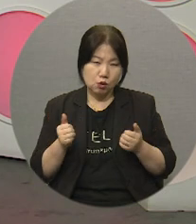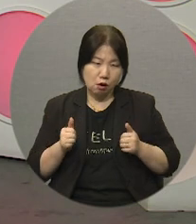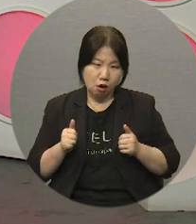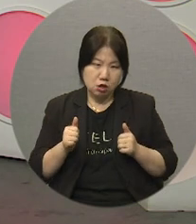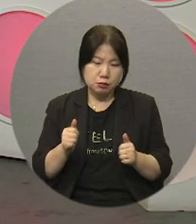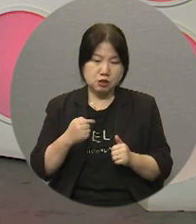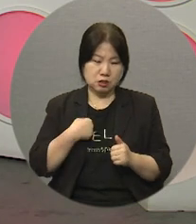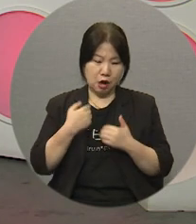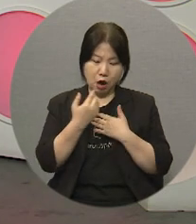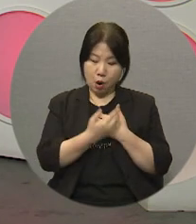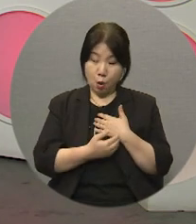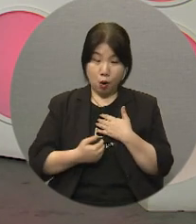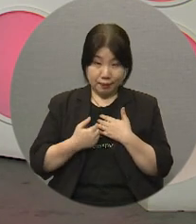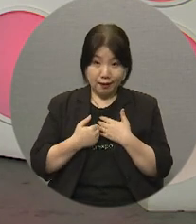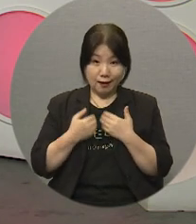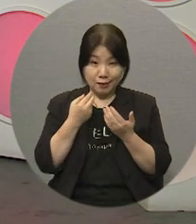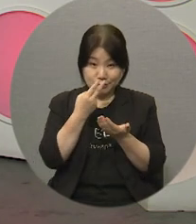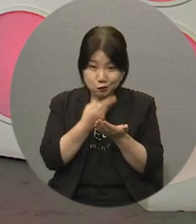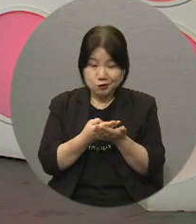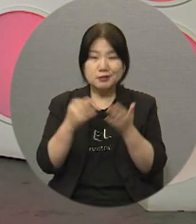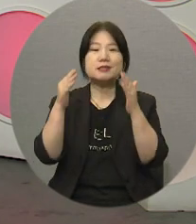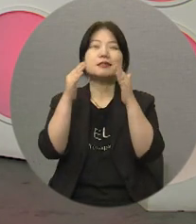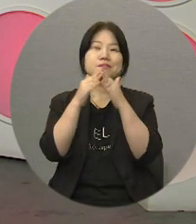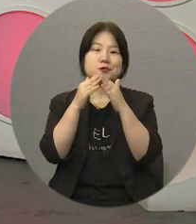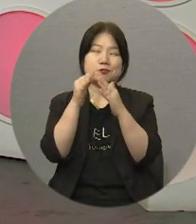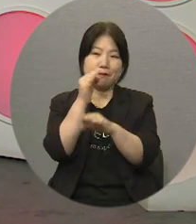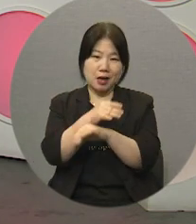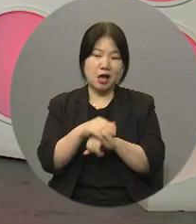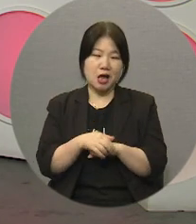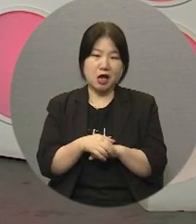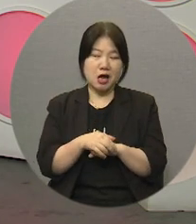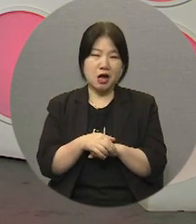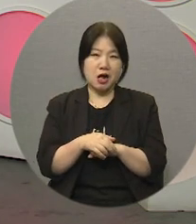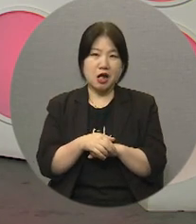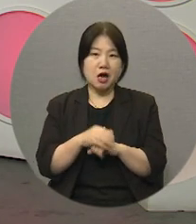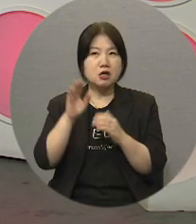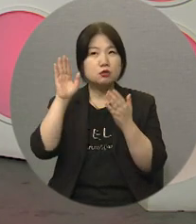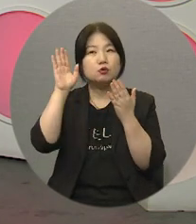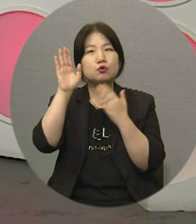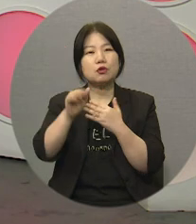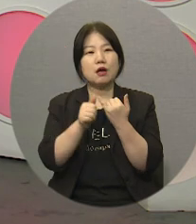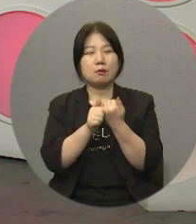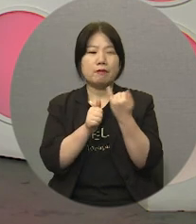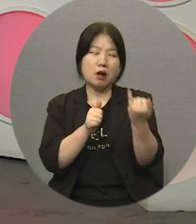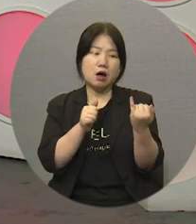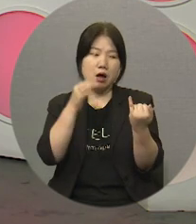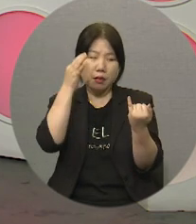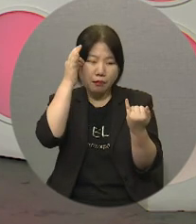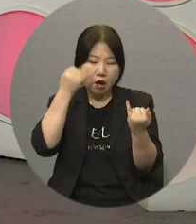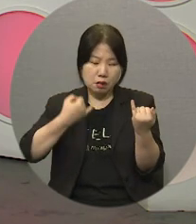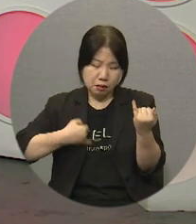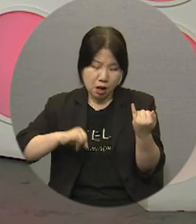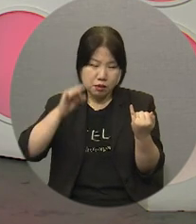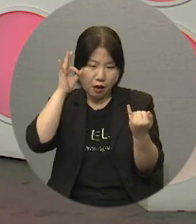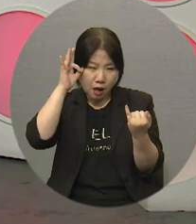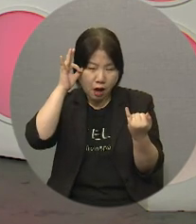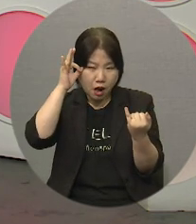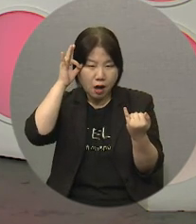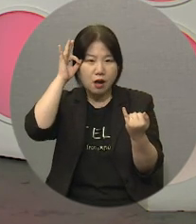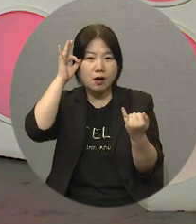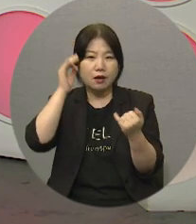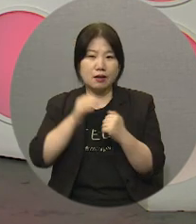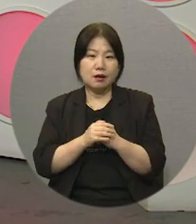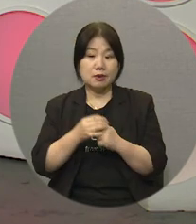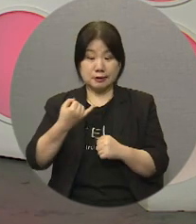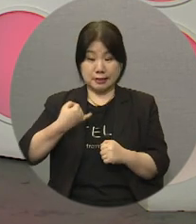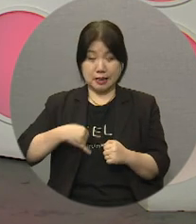내 한몸 건사할 집도 생겼습니다. 그제야 괴로웠을 아내와 딸이 생각났습니다. 딸은 어느덧 대학생이